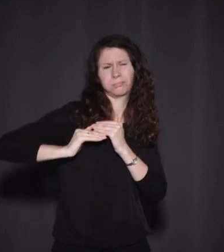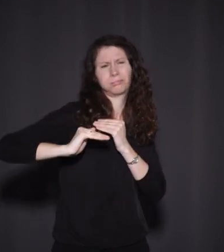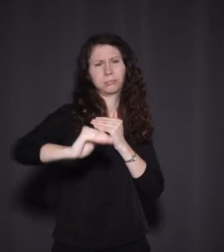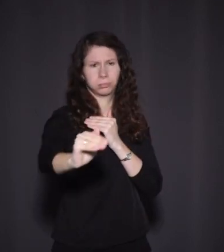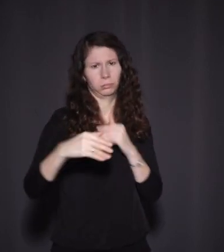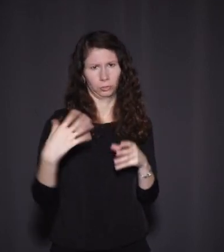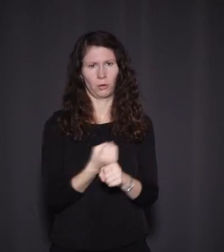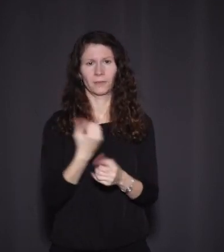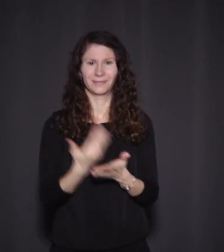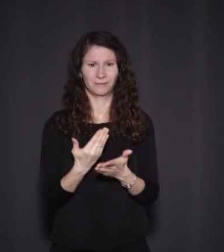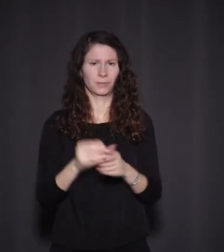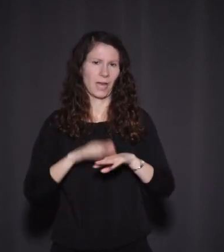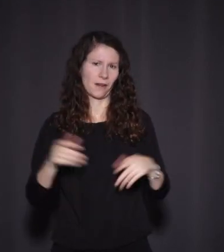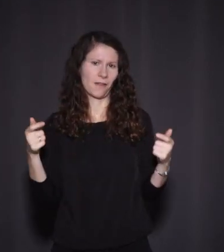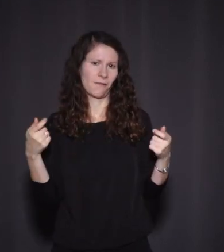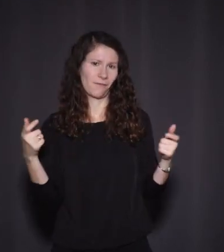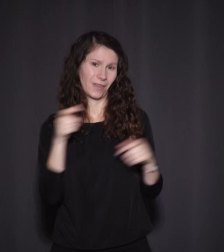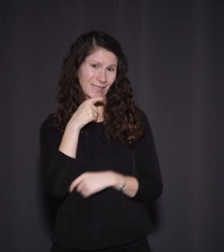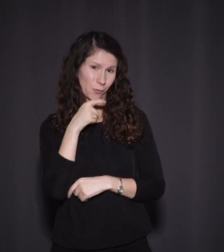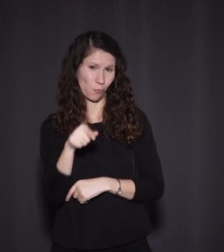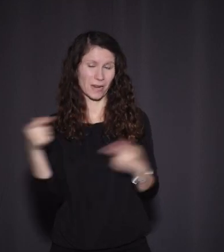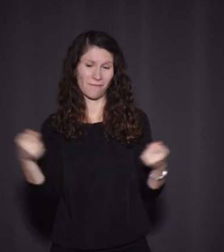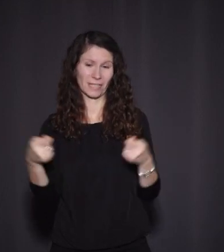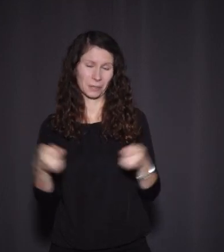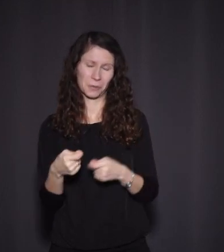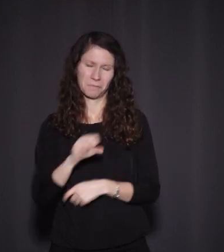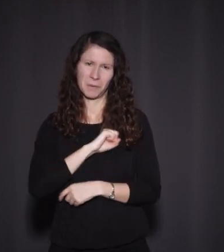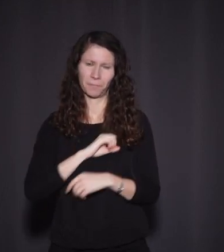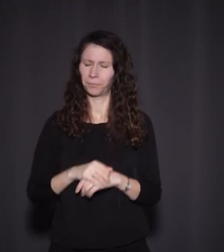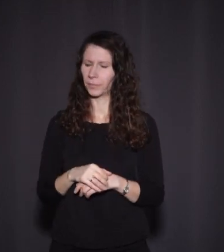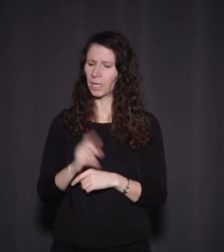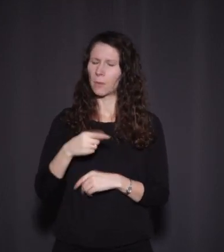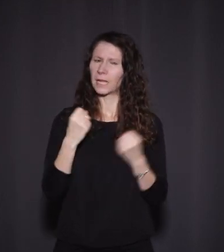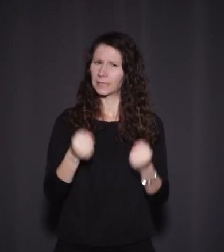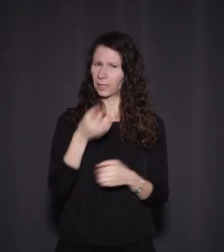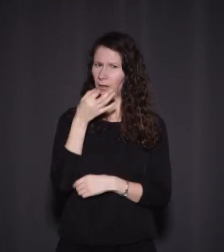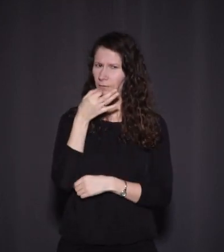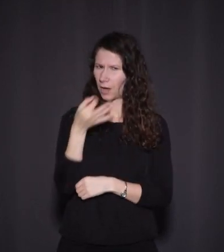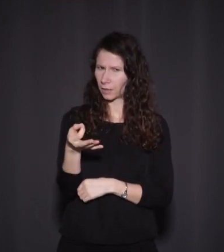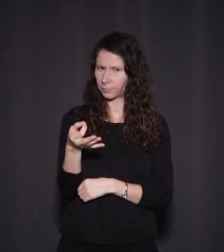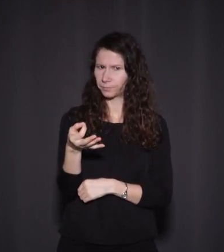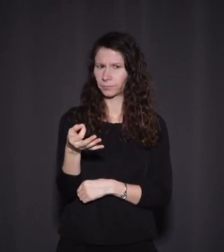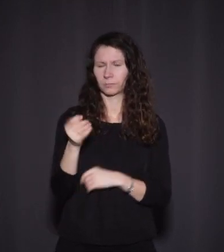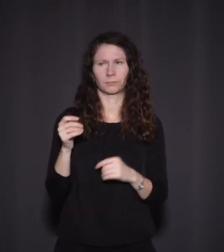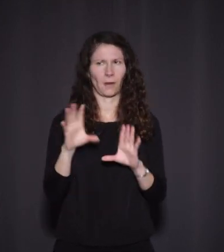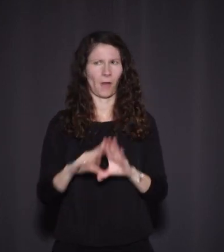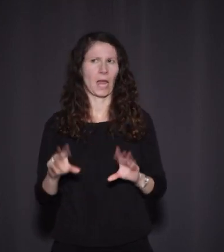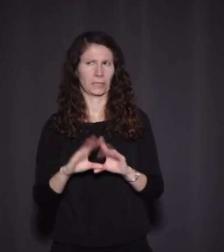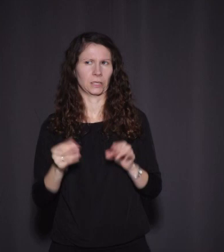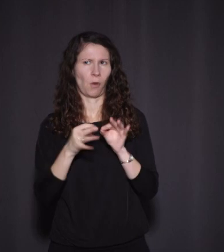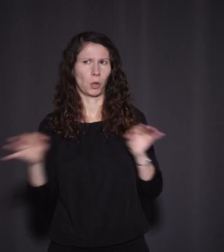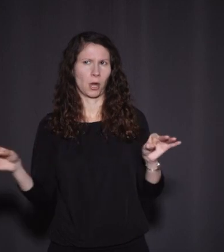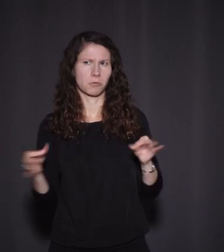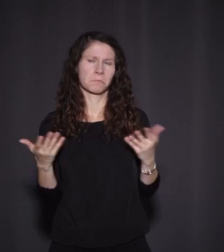Investor als die Rentenversicherung. Nur, dass wir es ein bisschen besser verstehen, einmal nochmal die Nachfrage. Es ist ja sehr, sehr soft formuliert. Soll teilweise